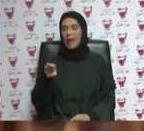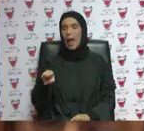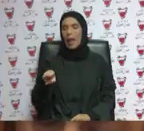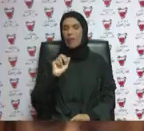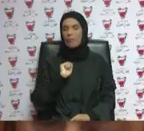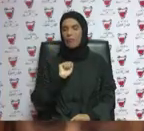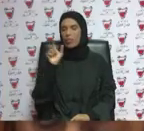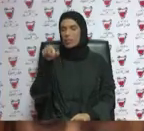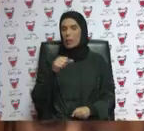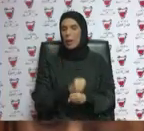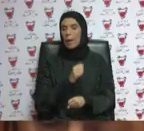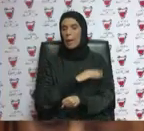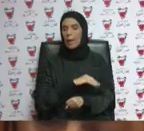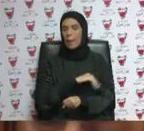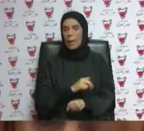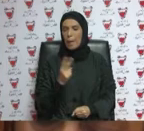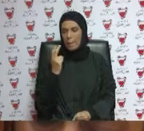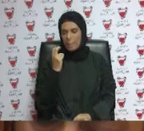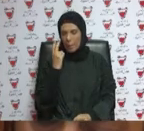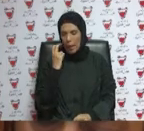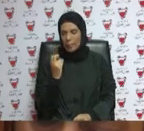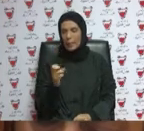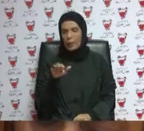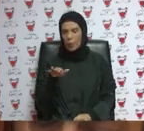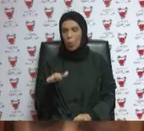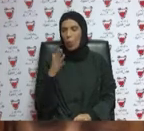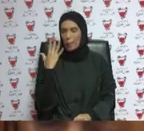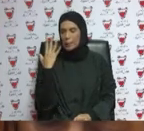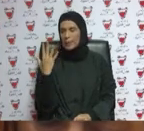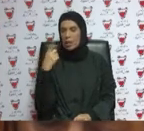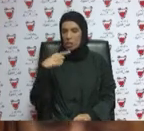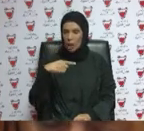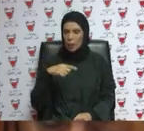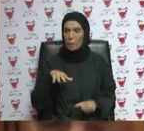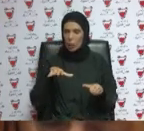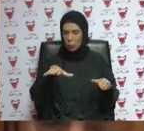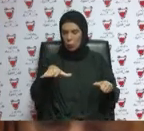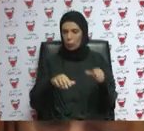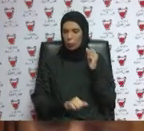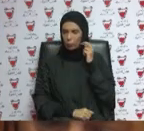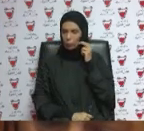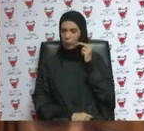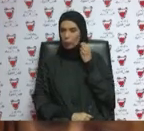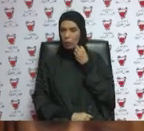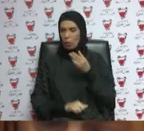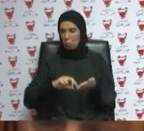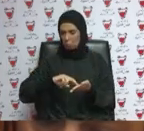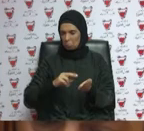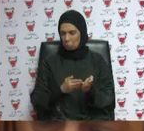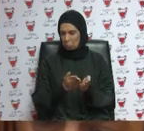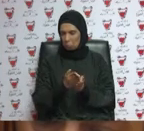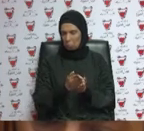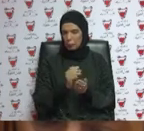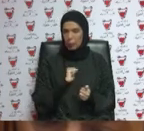الخاص بقيمة 215 مليون. أني أشيد بهذا الإجراء الحكيم. هنا أود أن